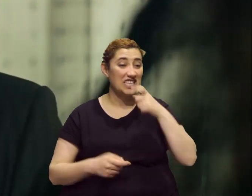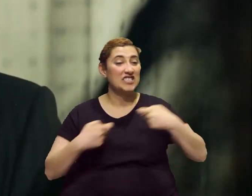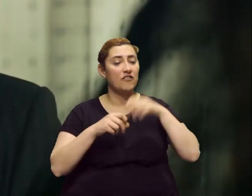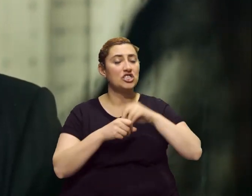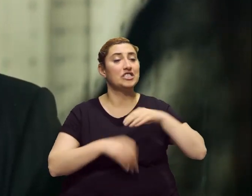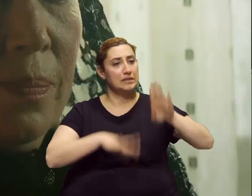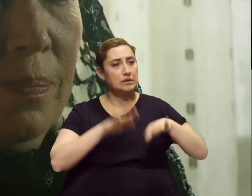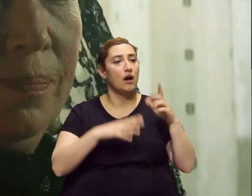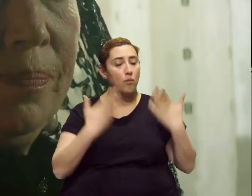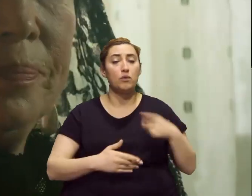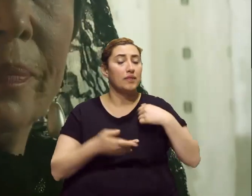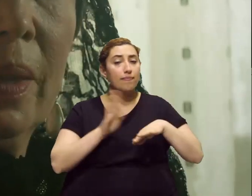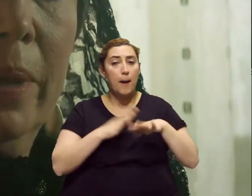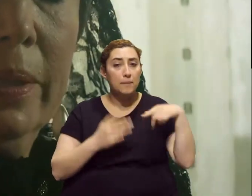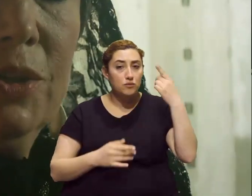yapmamızı istersiniz?